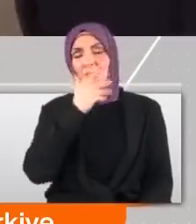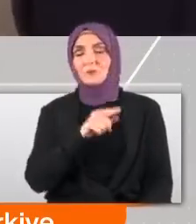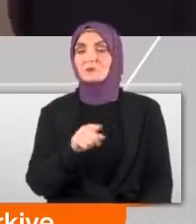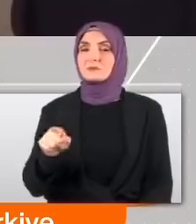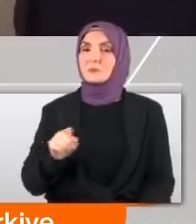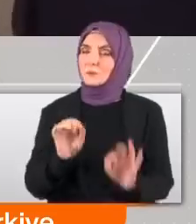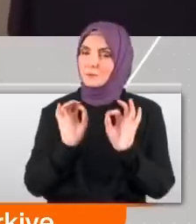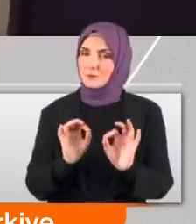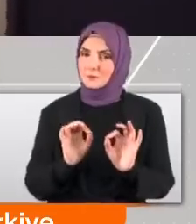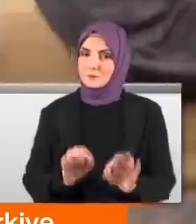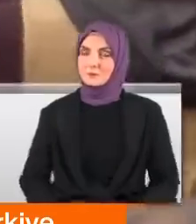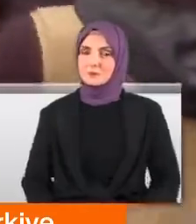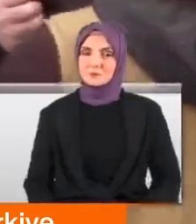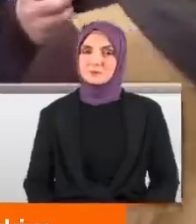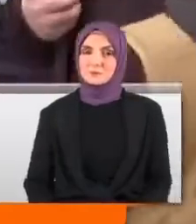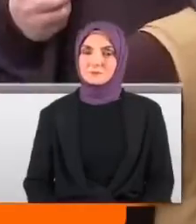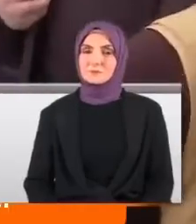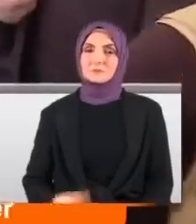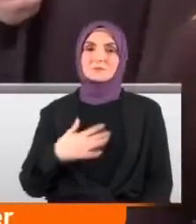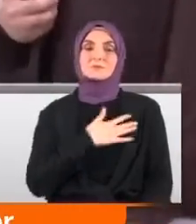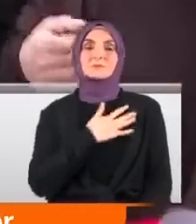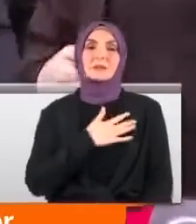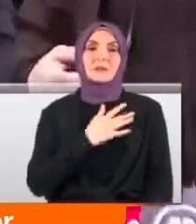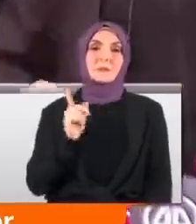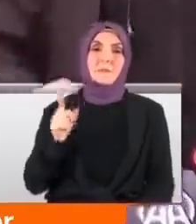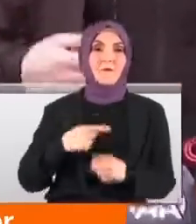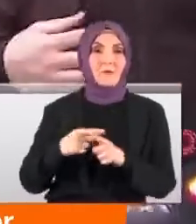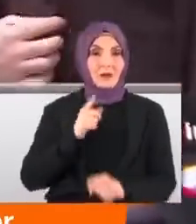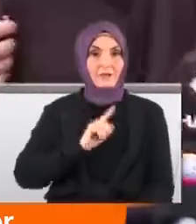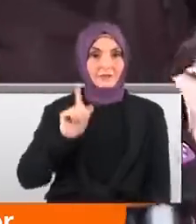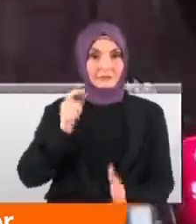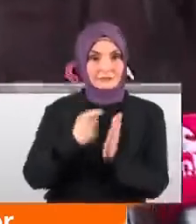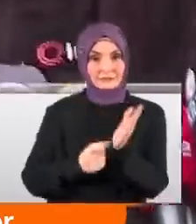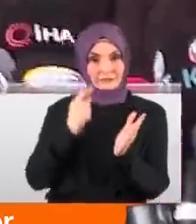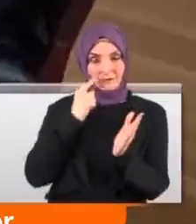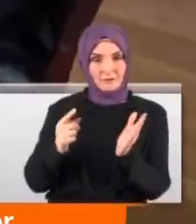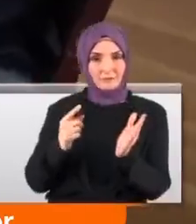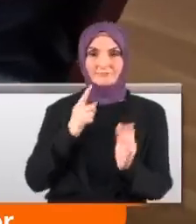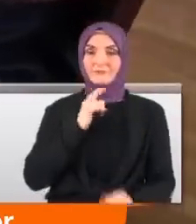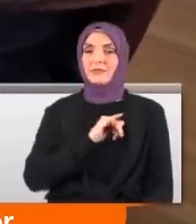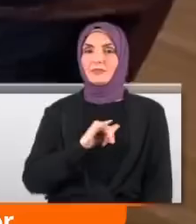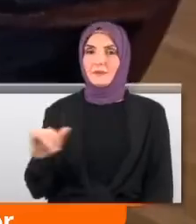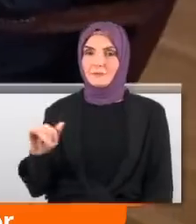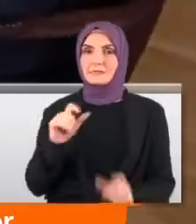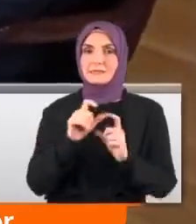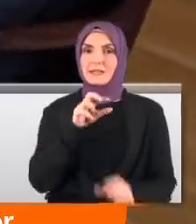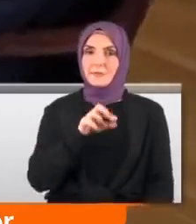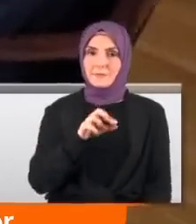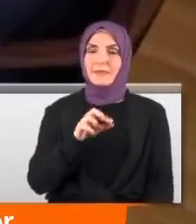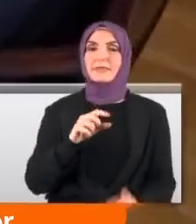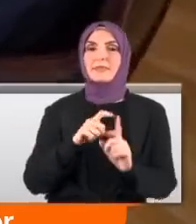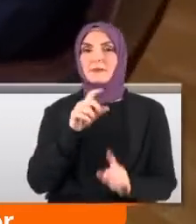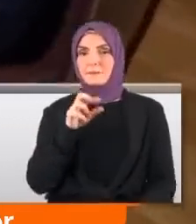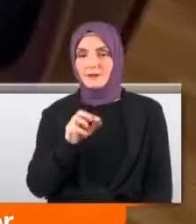Utanacaksınız, utanacaksınız. CHP'nin ortak aday listesine tepki gösterdi. Saadet, Deva, Gelecek ve Demokrat